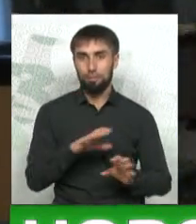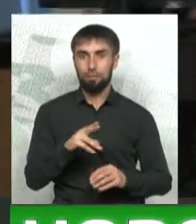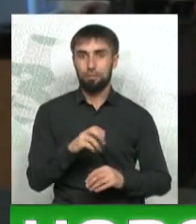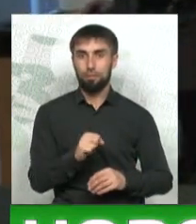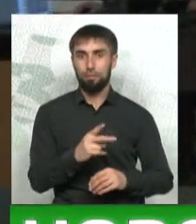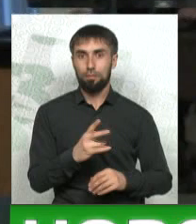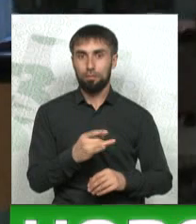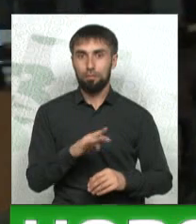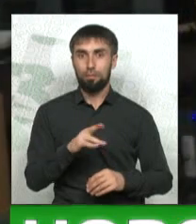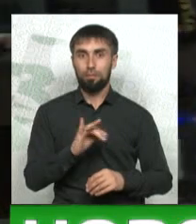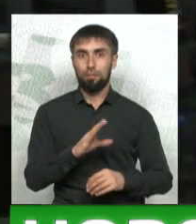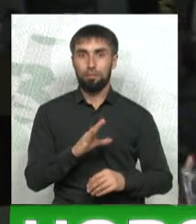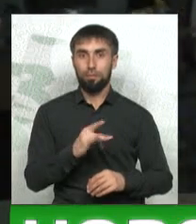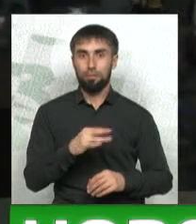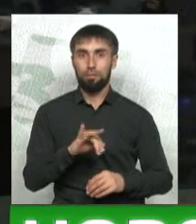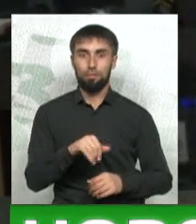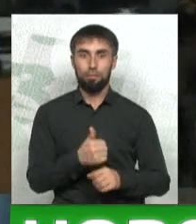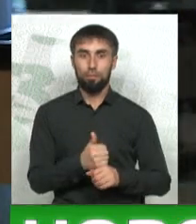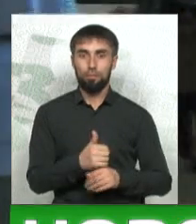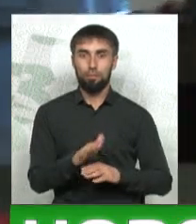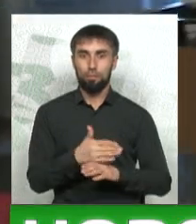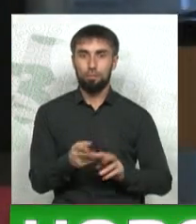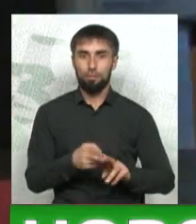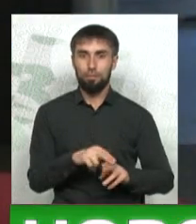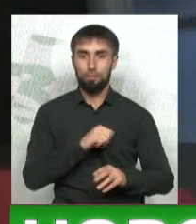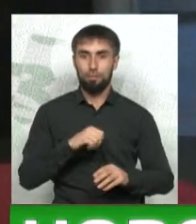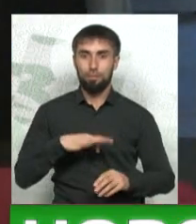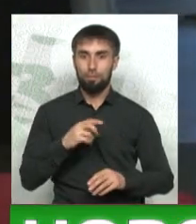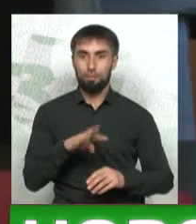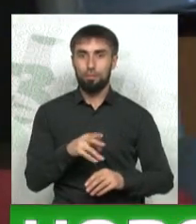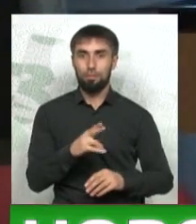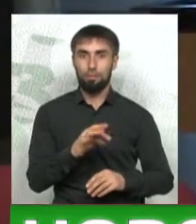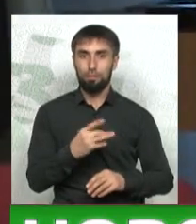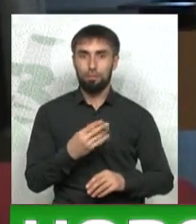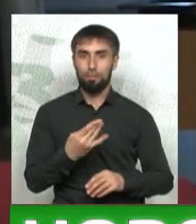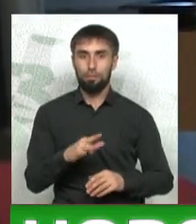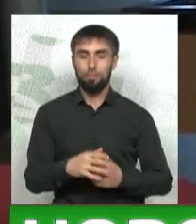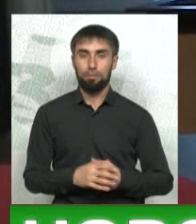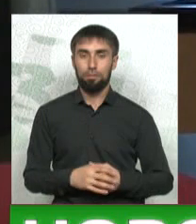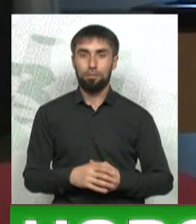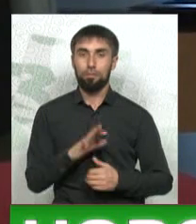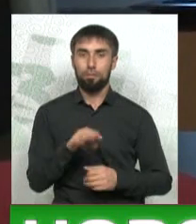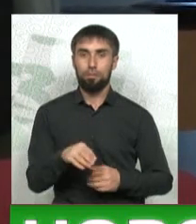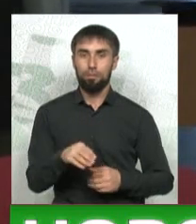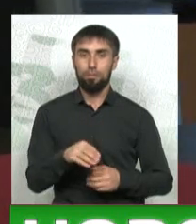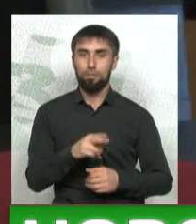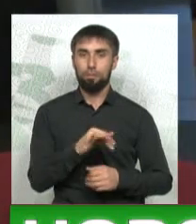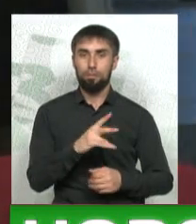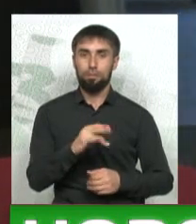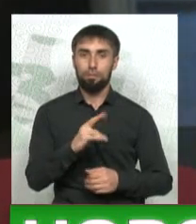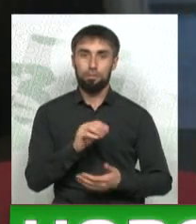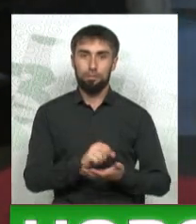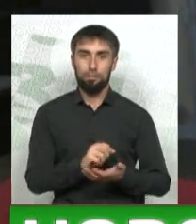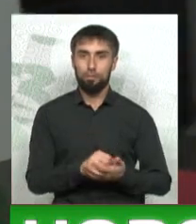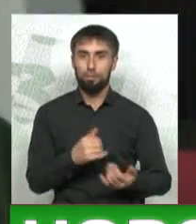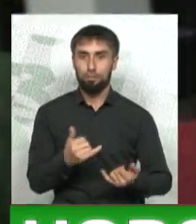канализация, вентиляция. Главный раздел, конечно, самый объемный – это конструкции. Конструкции. Вот Диана у нас занимается